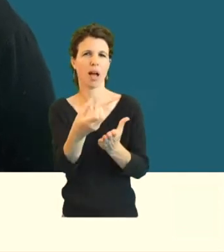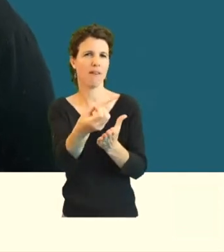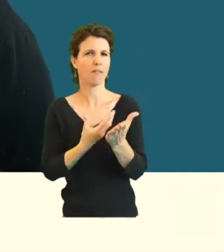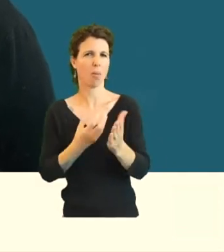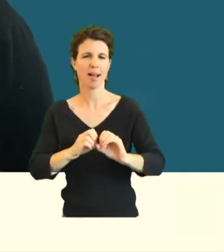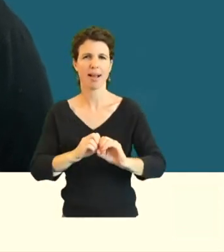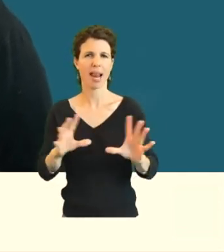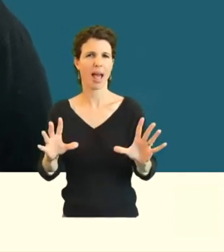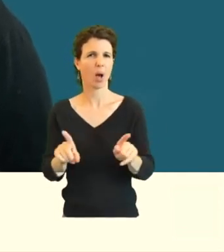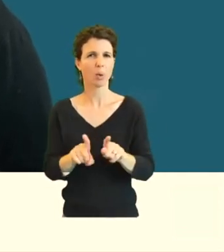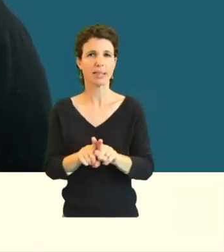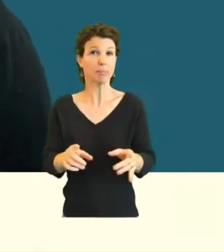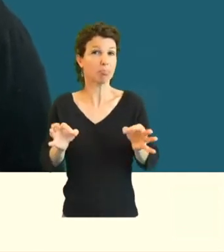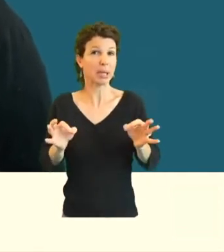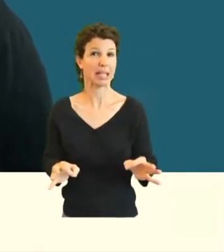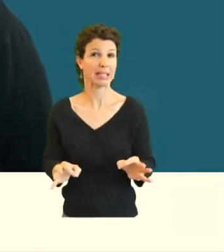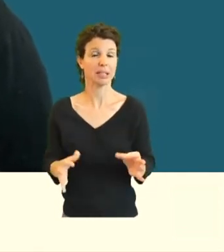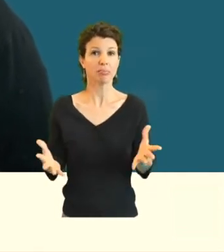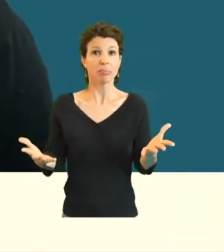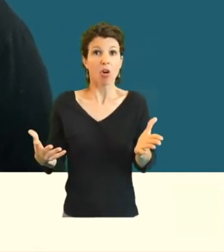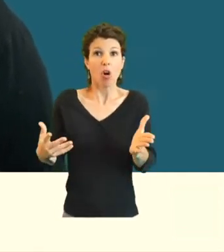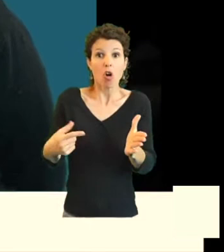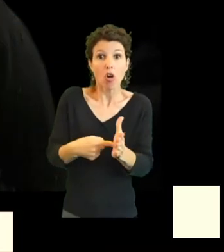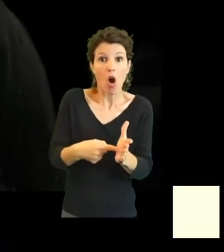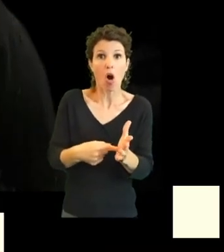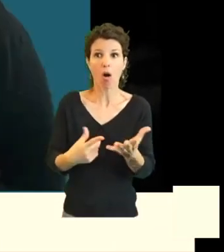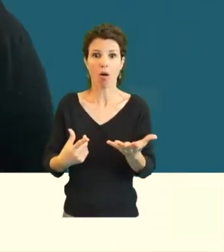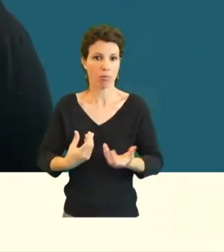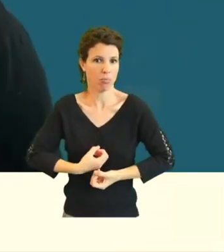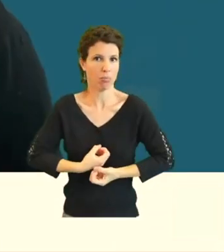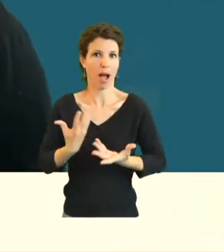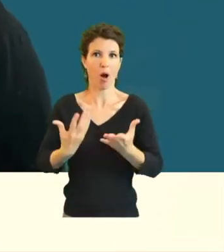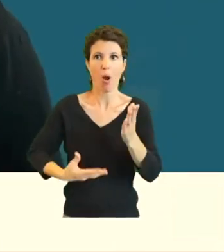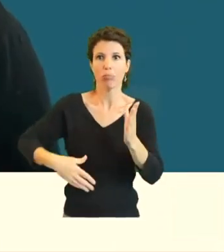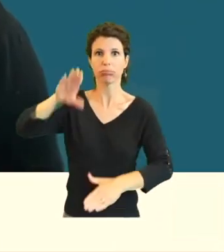claire, à quel moment nous avons le droit de prendre la parole.